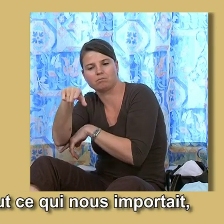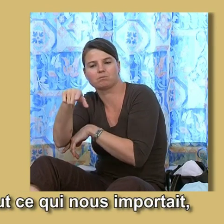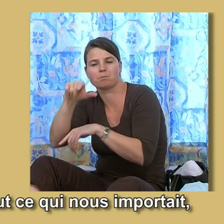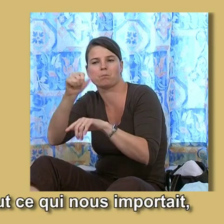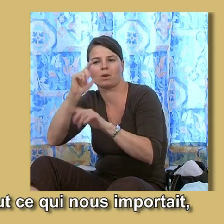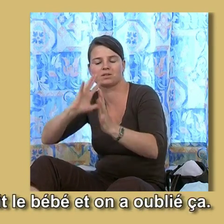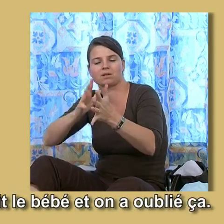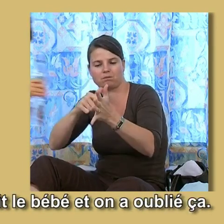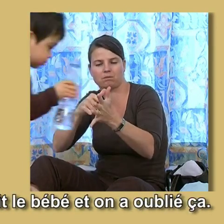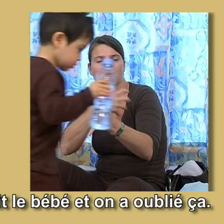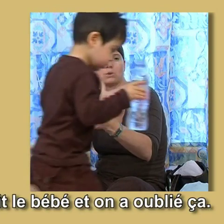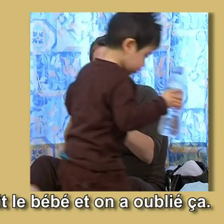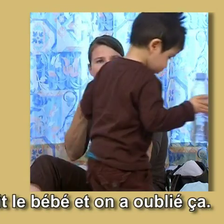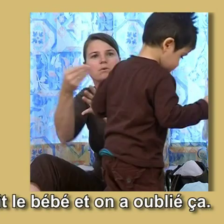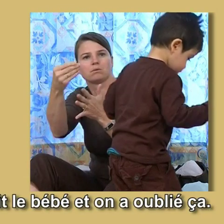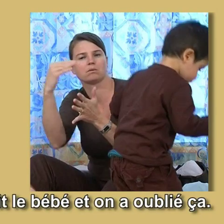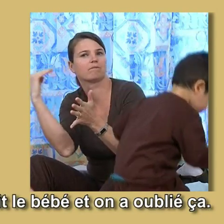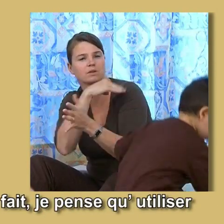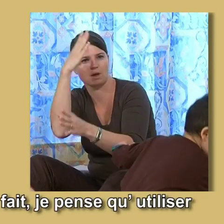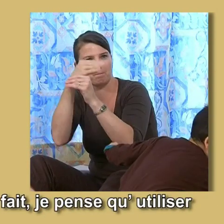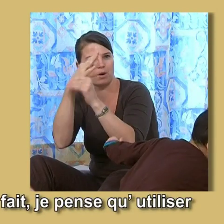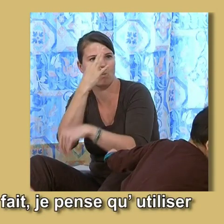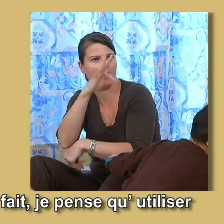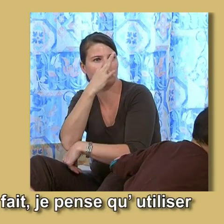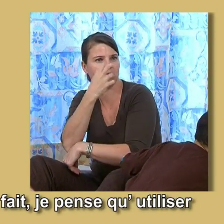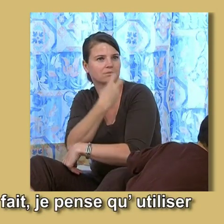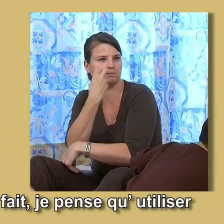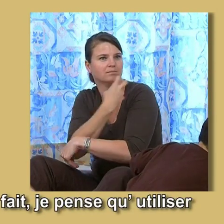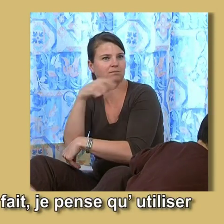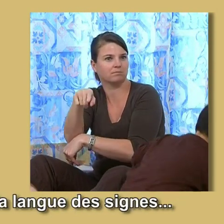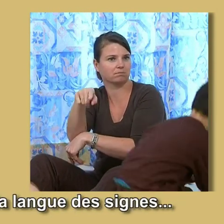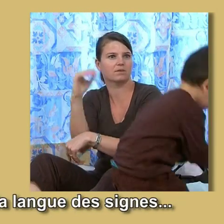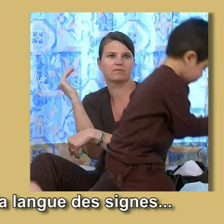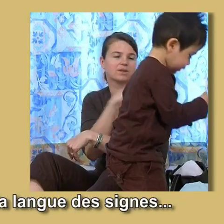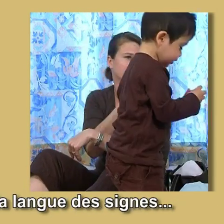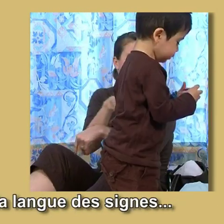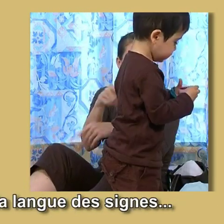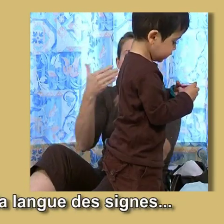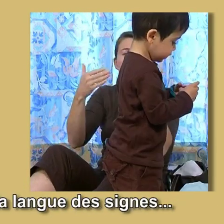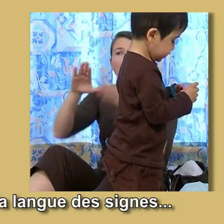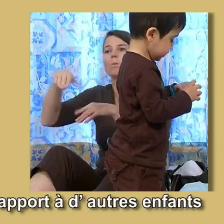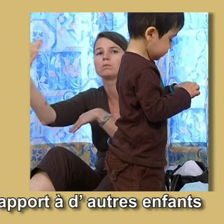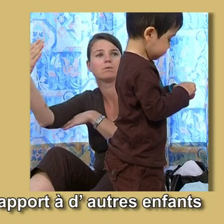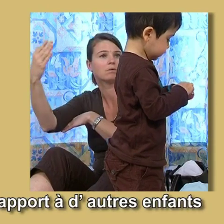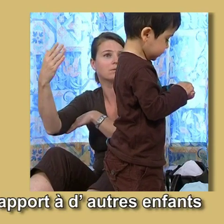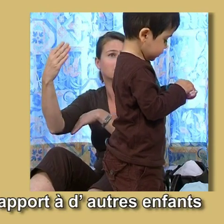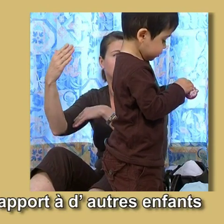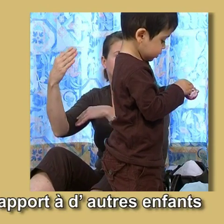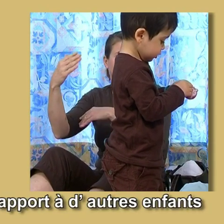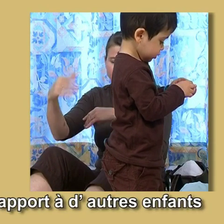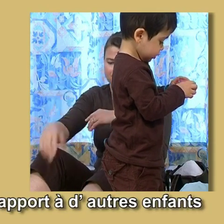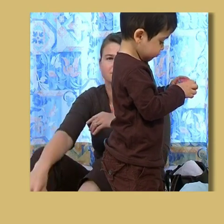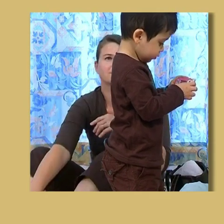importait, c'était le bébé et on a oublié ça. Et en fait, je pense que la langue des signes, par